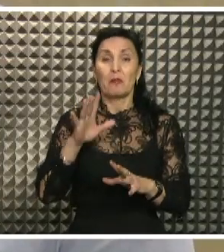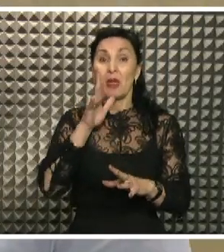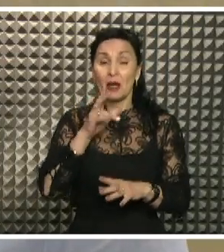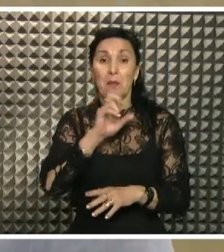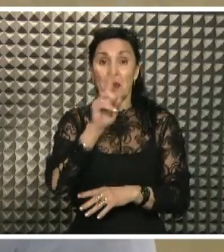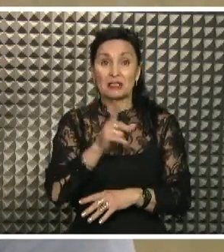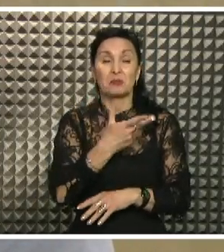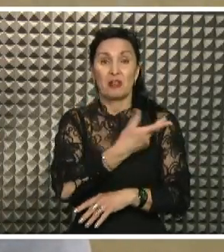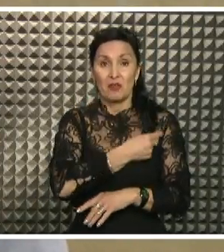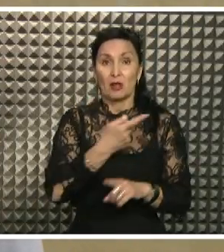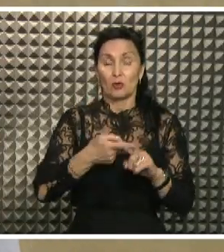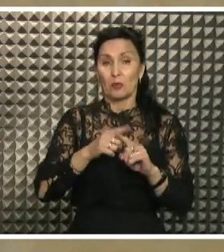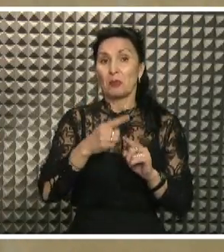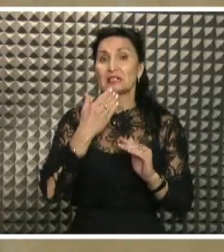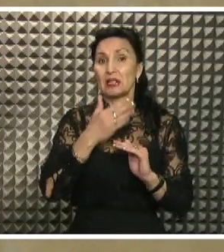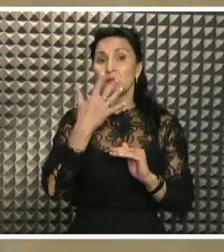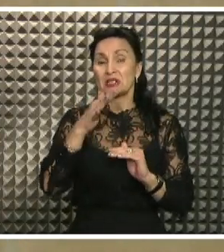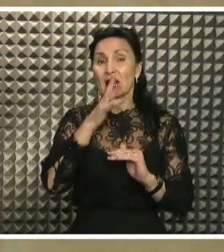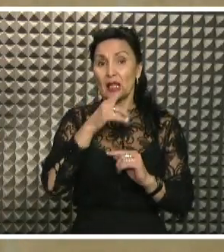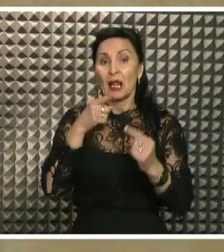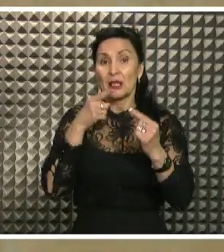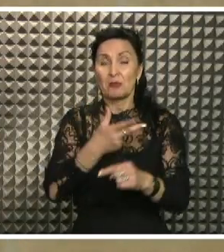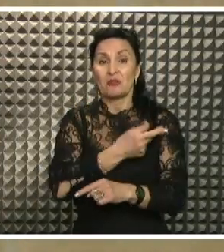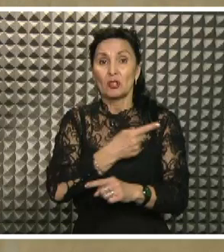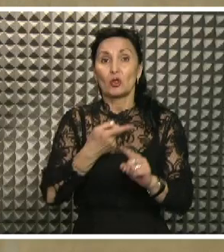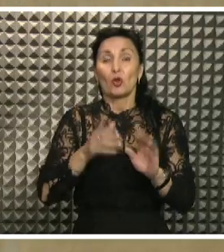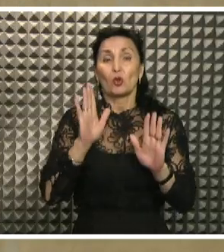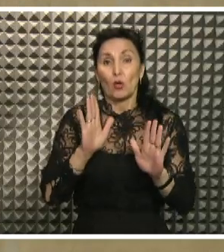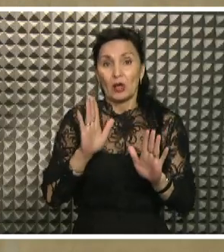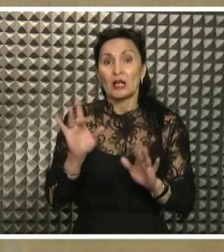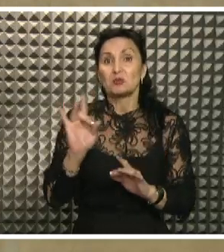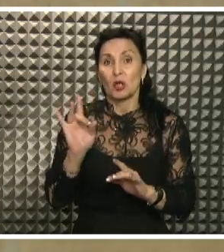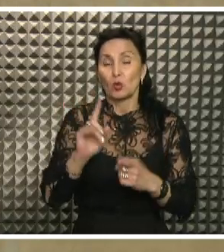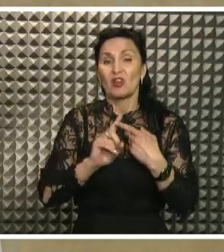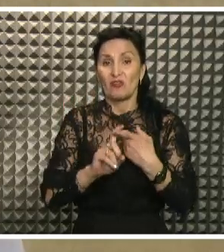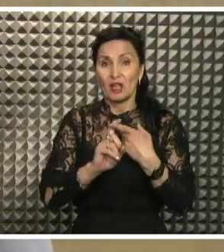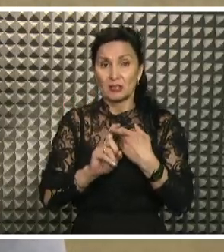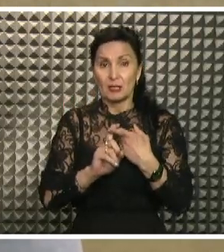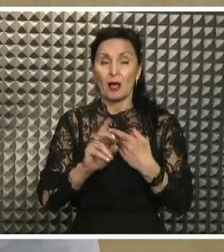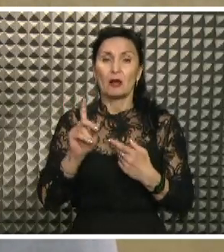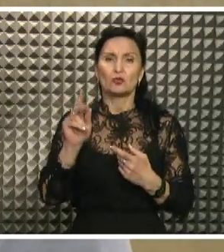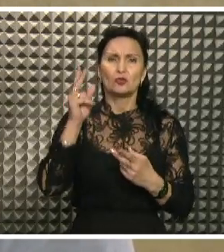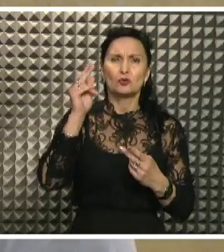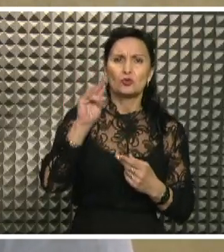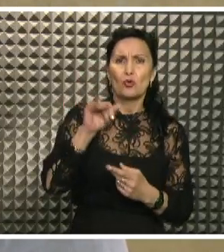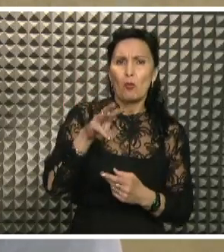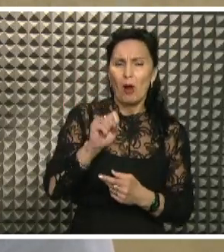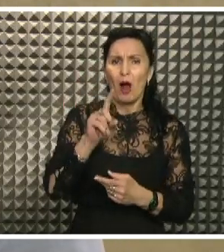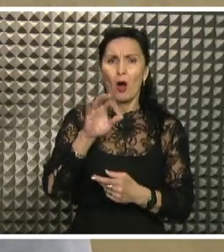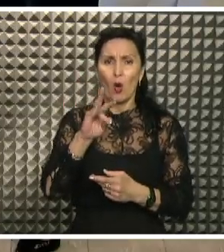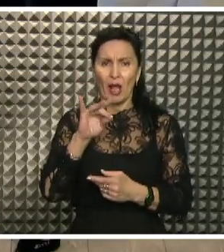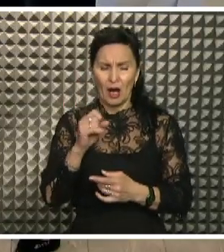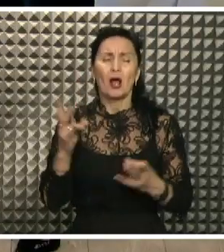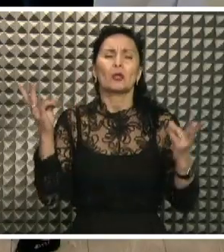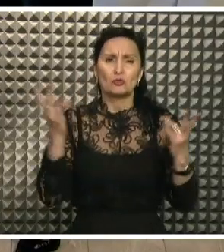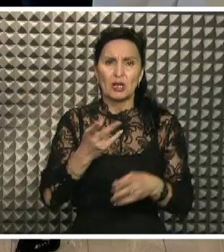который так ратовали последние 50 лет антипрививочники, поэтому только нам повезло с респираторной инфекцией, а не с чумой, холерой или там сибирской язвой. Все-таки стоит прививаться.